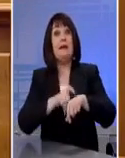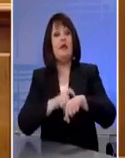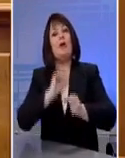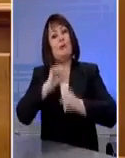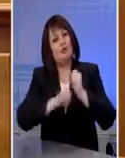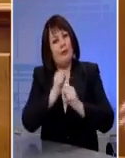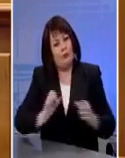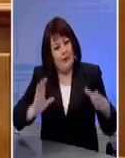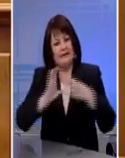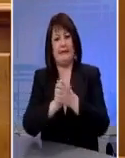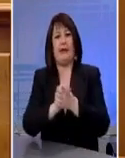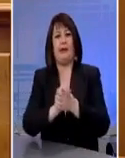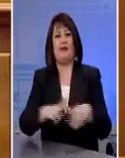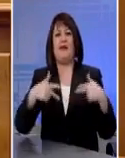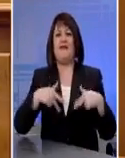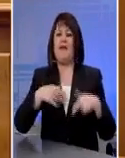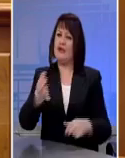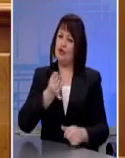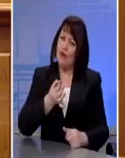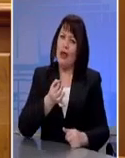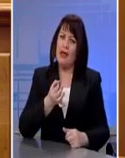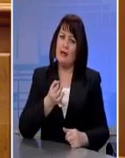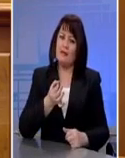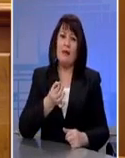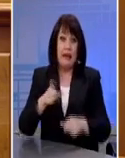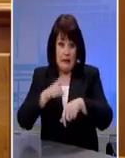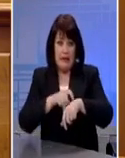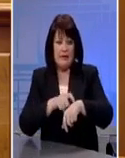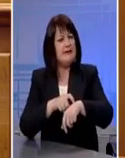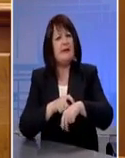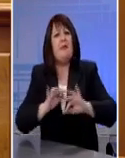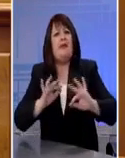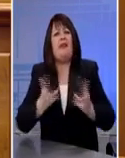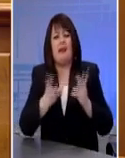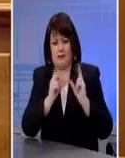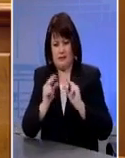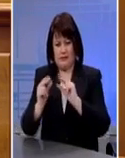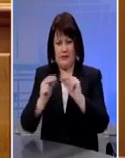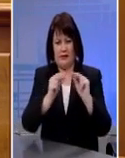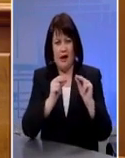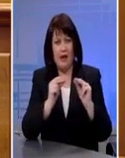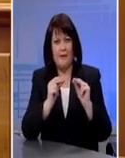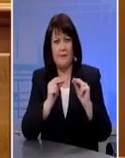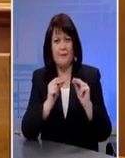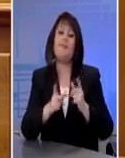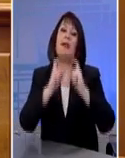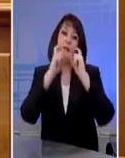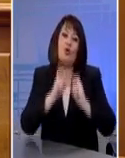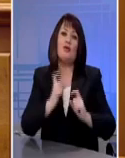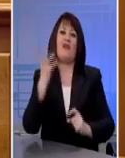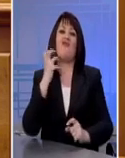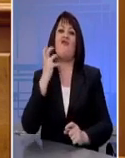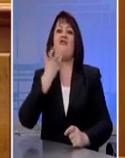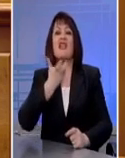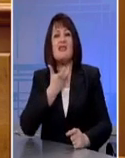συνένεση, λέει και η κυβέρνηση ότι επιδιώκει συνένεση, εκείνη την ώρα φέρνει τέτοιες συζητήσεις που ανάγκασαν τον κύριο Βενιζέλο